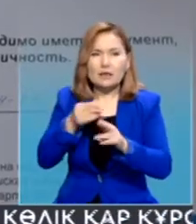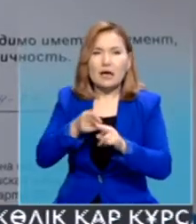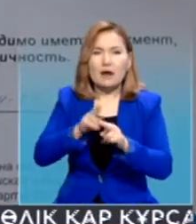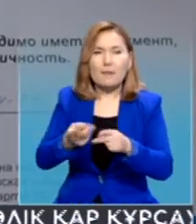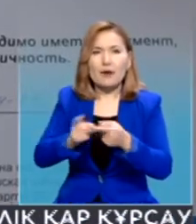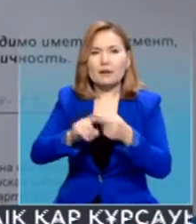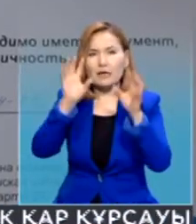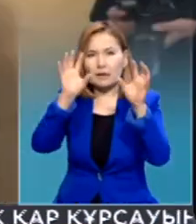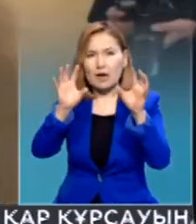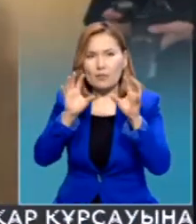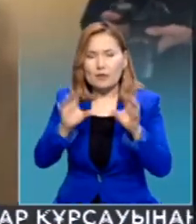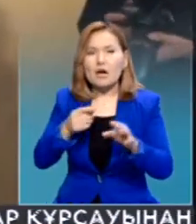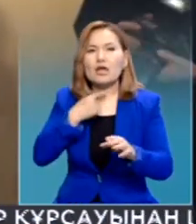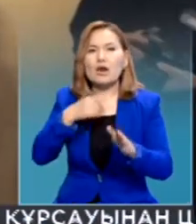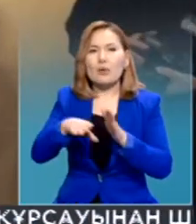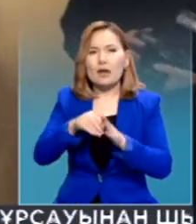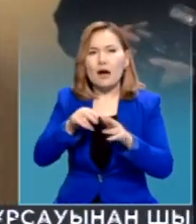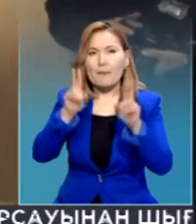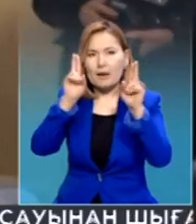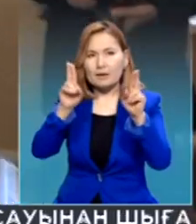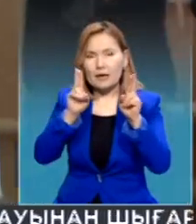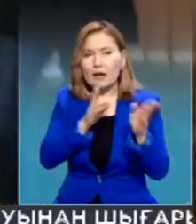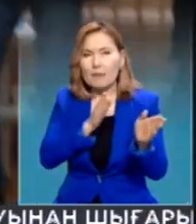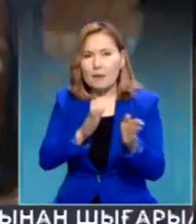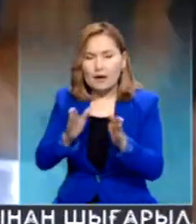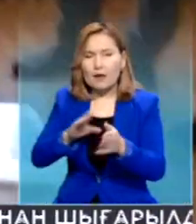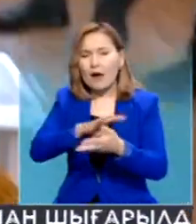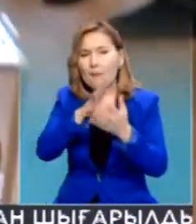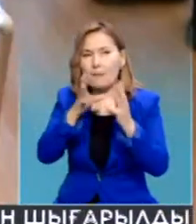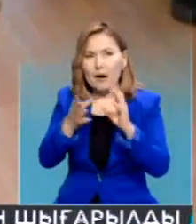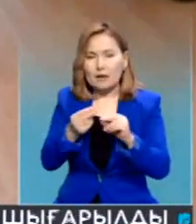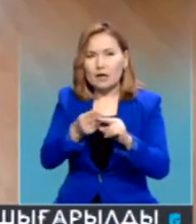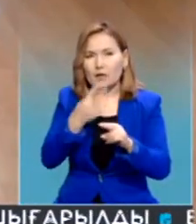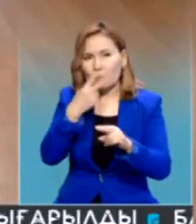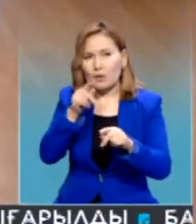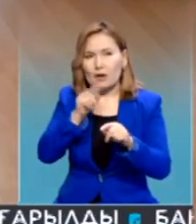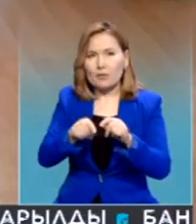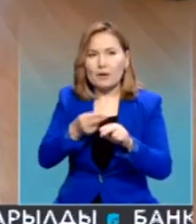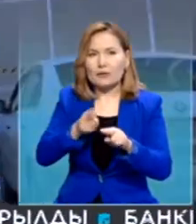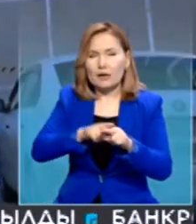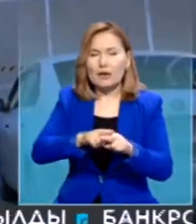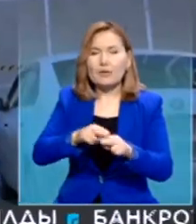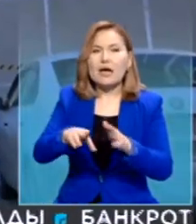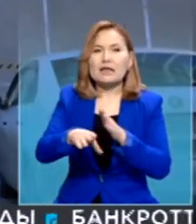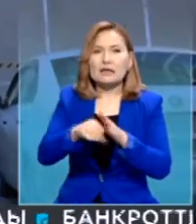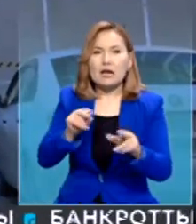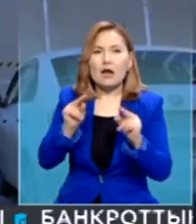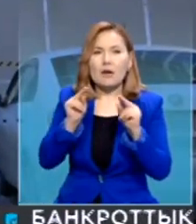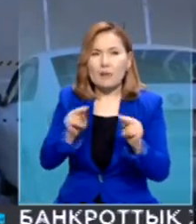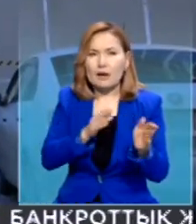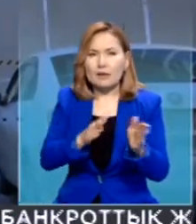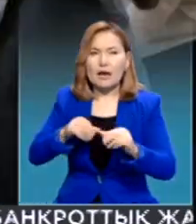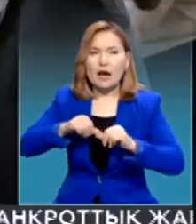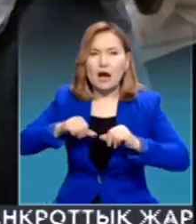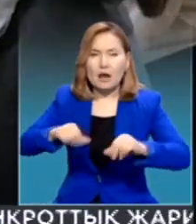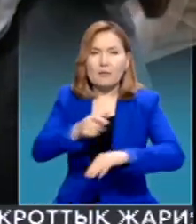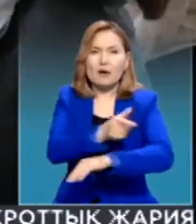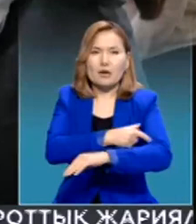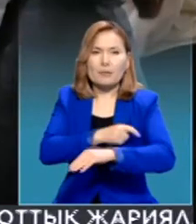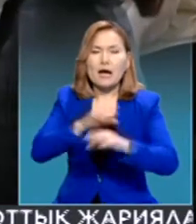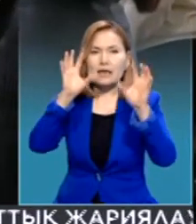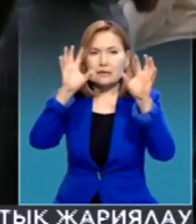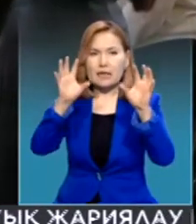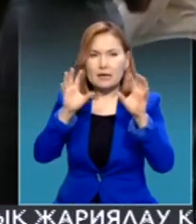туралы заңнаманы, дауыс беру тәртібін қаншалықты меңгергені тексерілді. Себебі сайлаудың әділ өтеуі үшін комиссия мүшелері